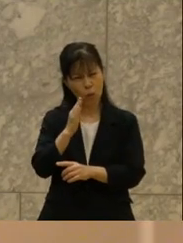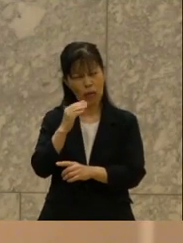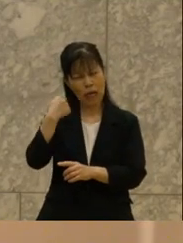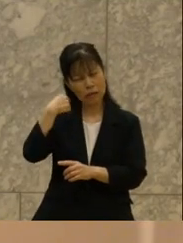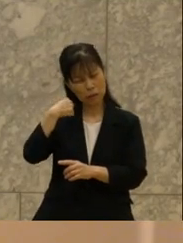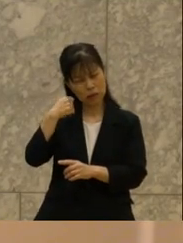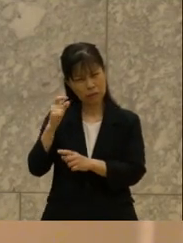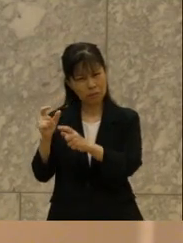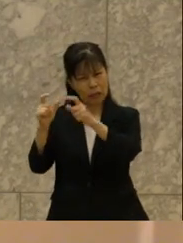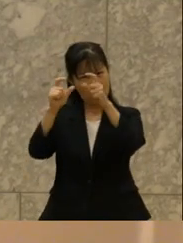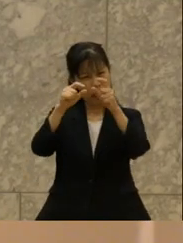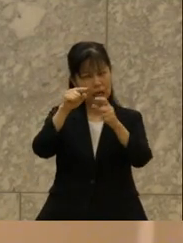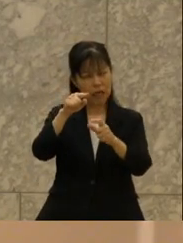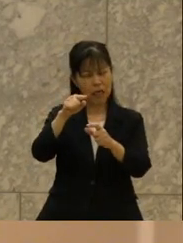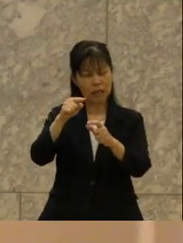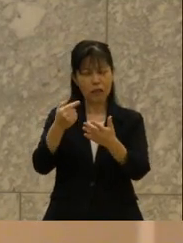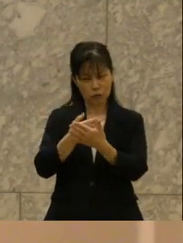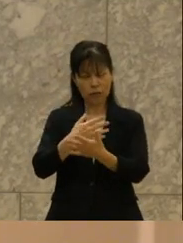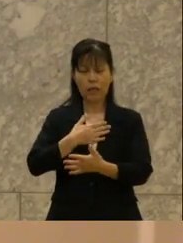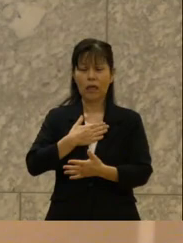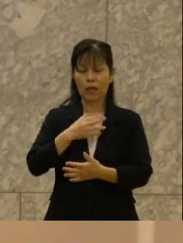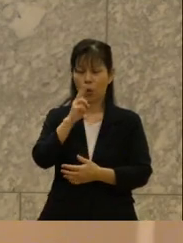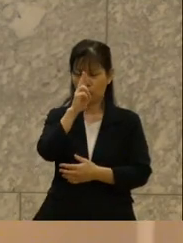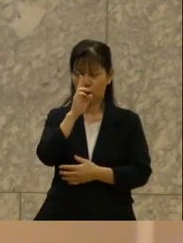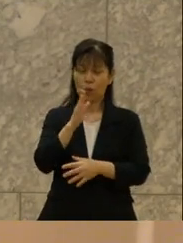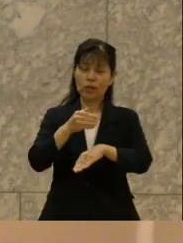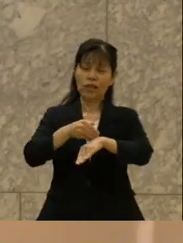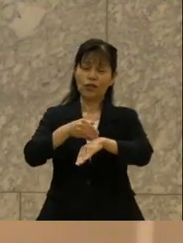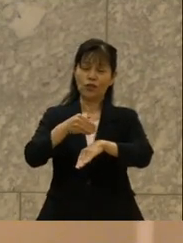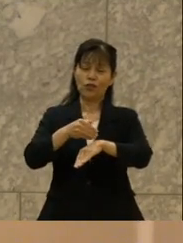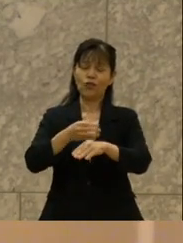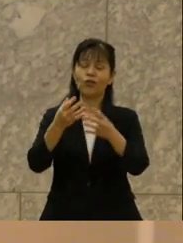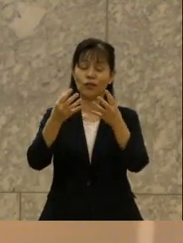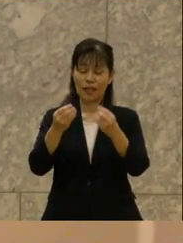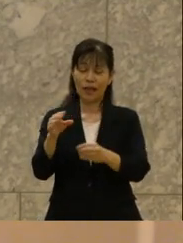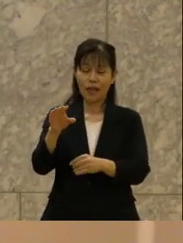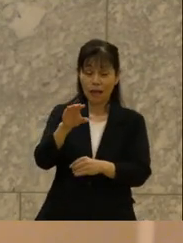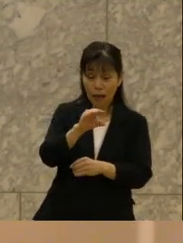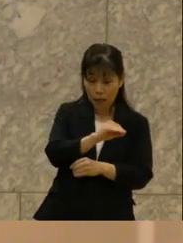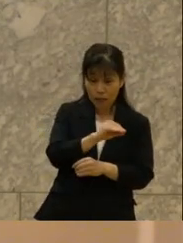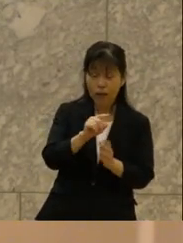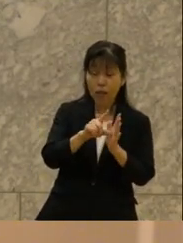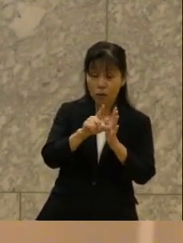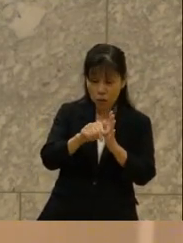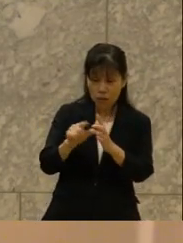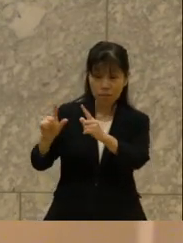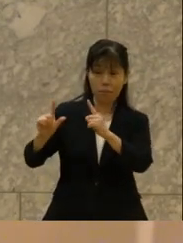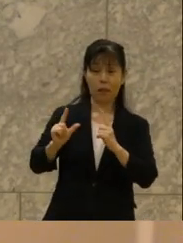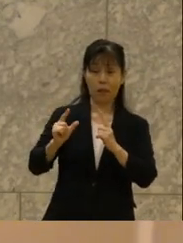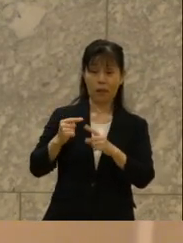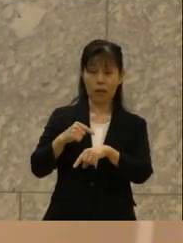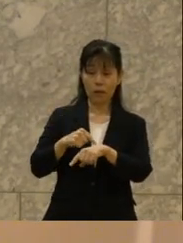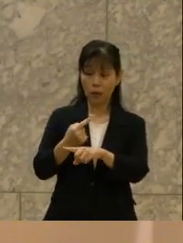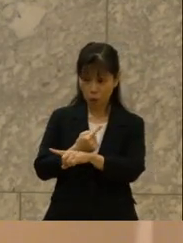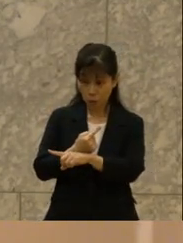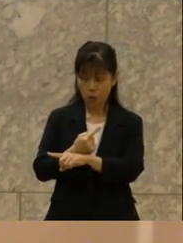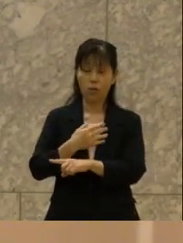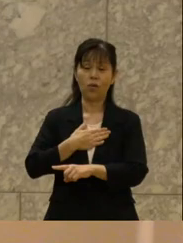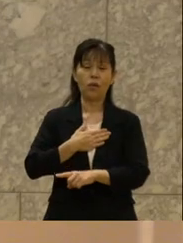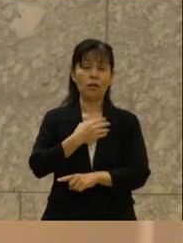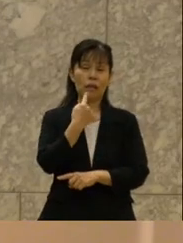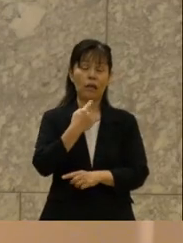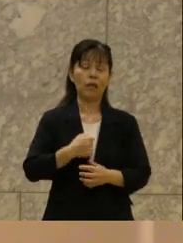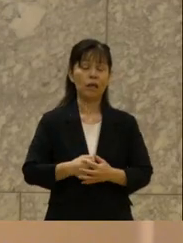を経験しておこうっていうのでお昼ぐらいに練習して帰ってきてのところで知らされたのでまあ何だろう